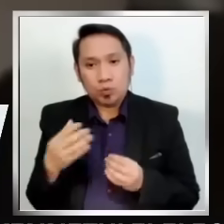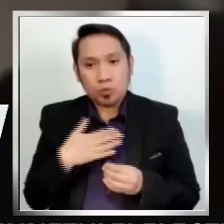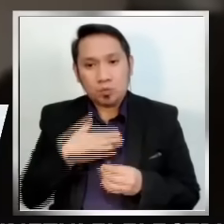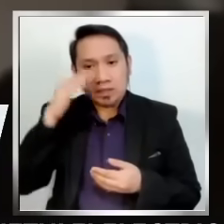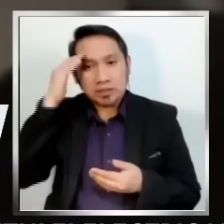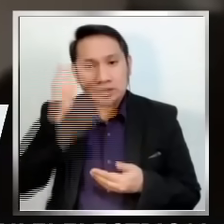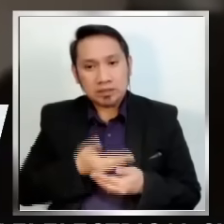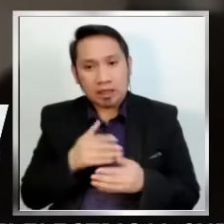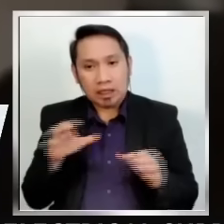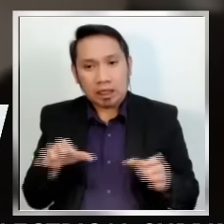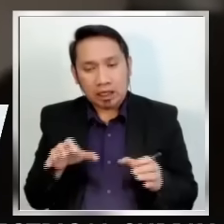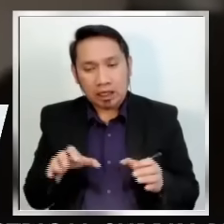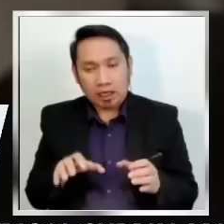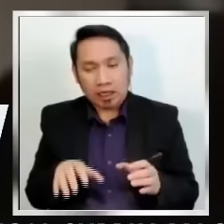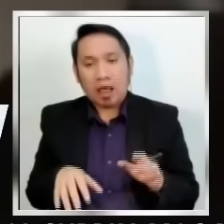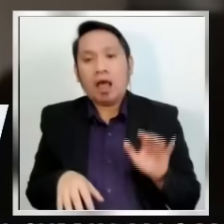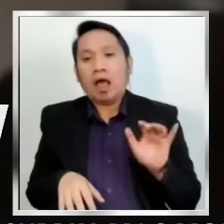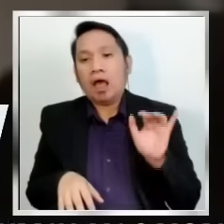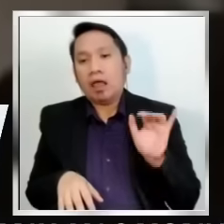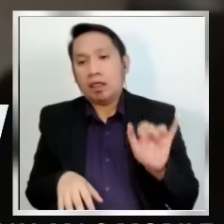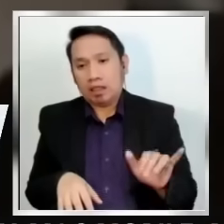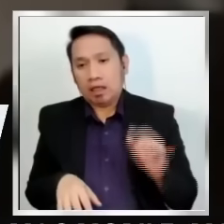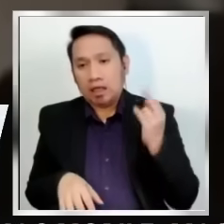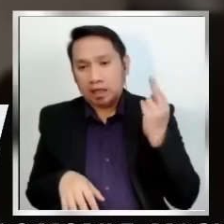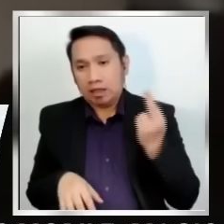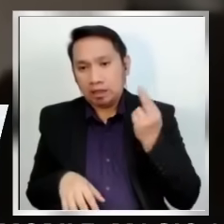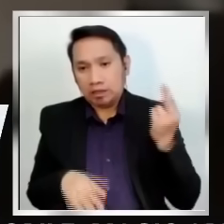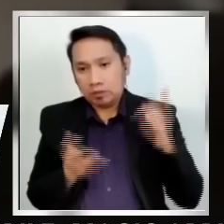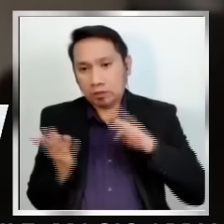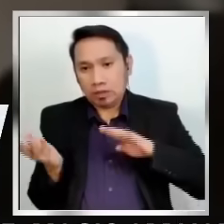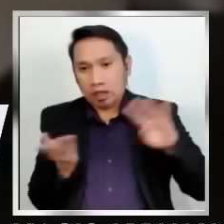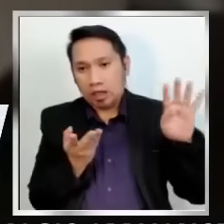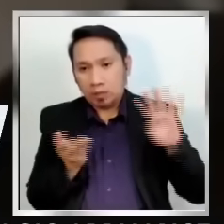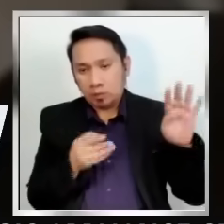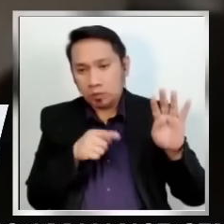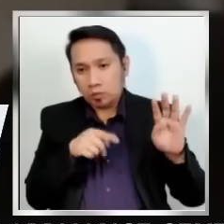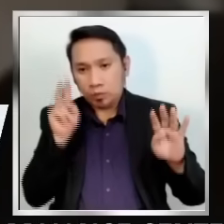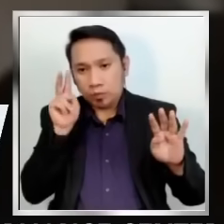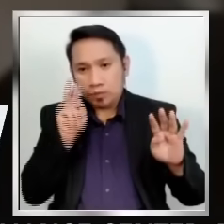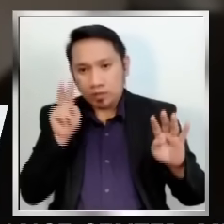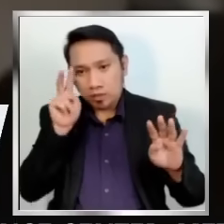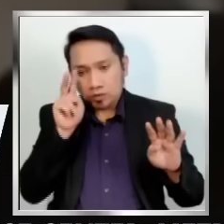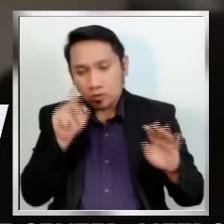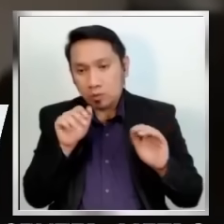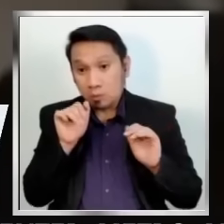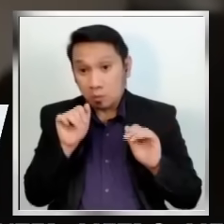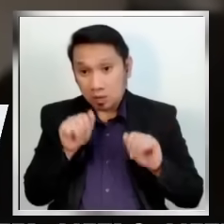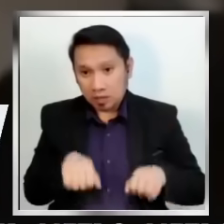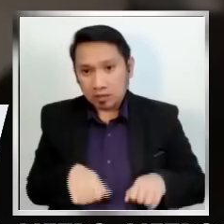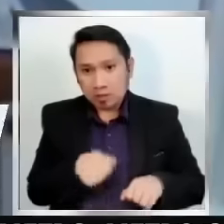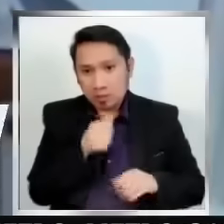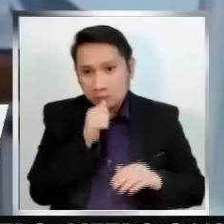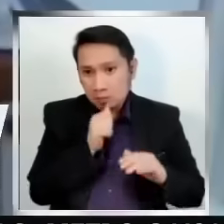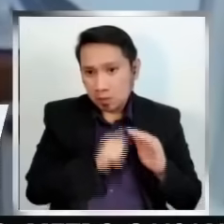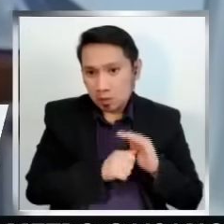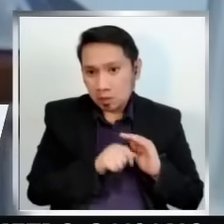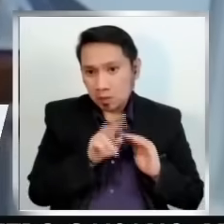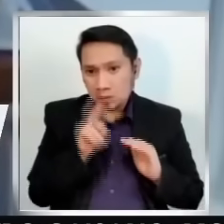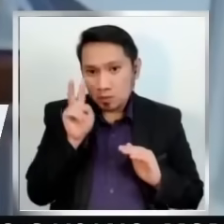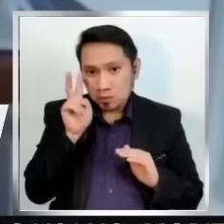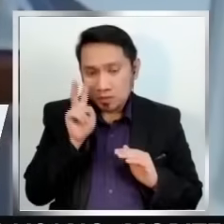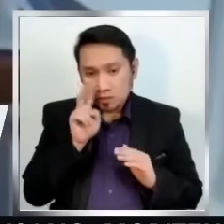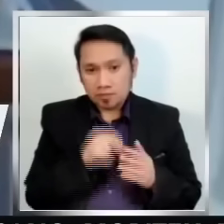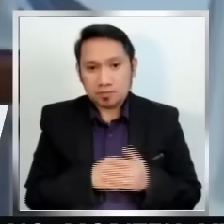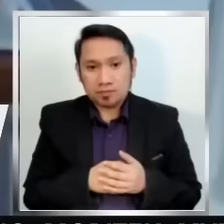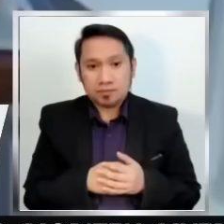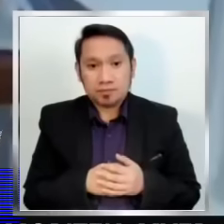nila ginawa yung video na yun. Kasi pwede mo namang itago na lang sa sarili mo yung video eh. Ayon sa dating